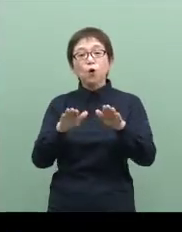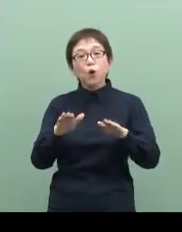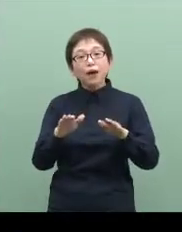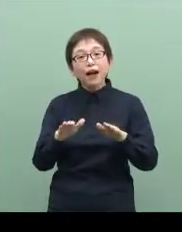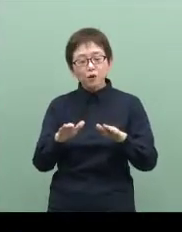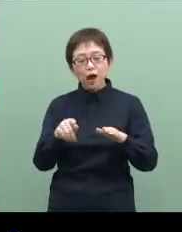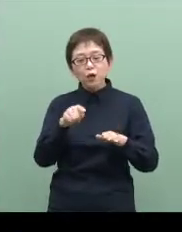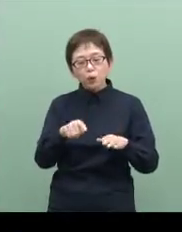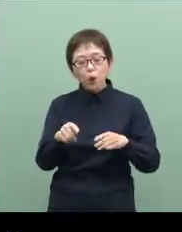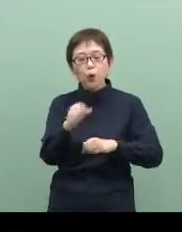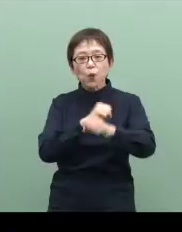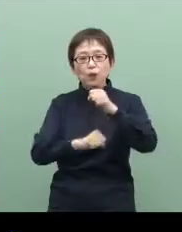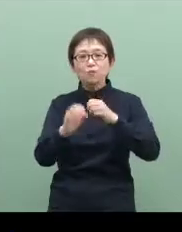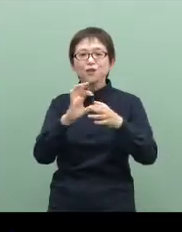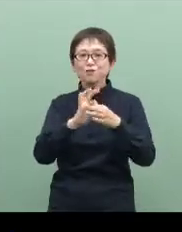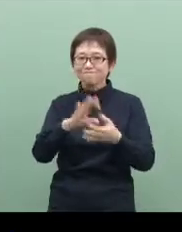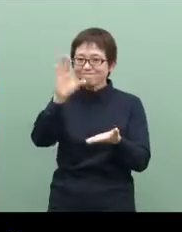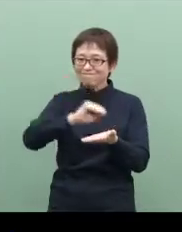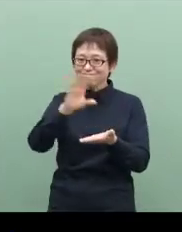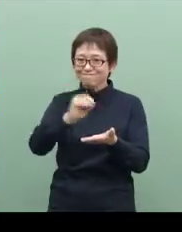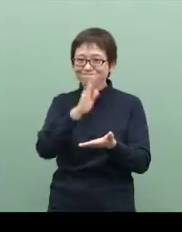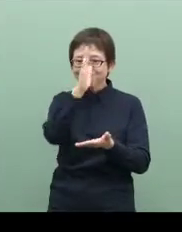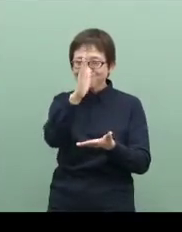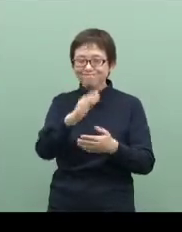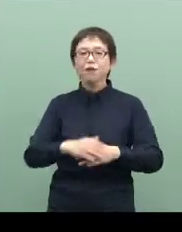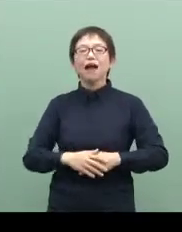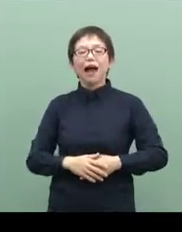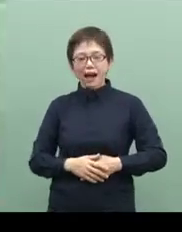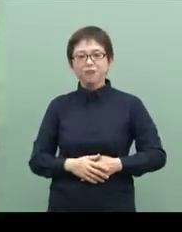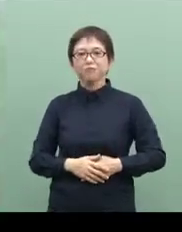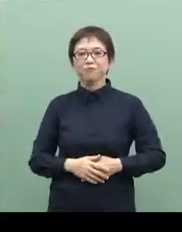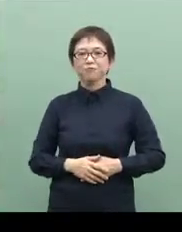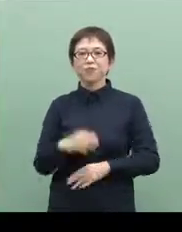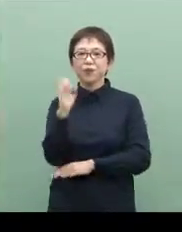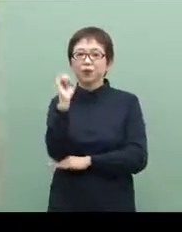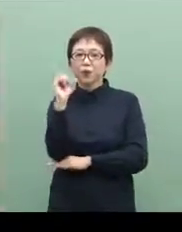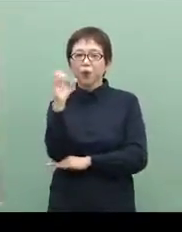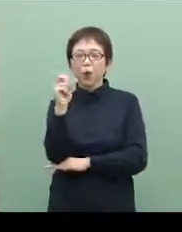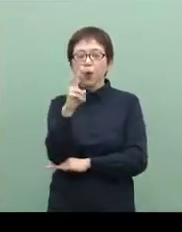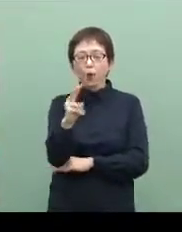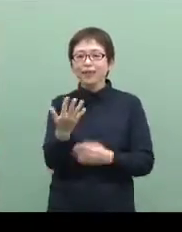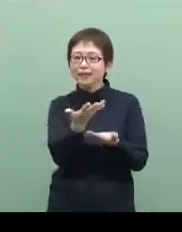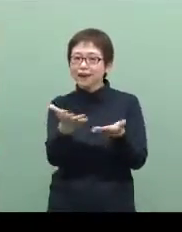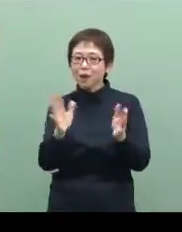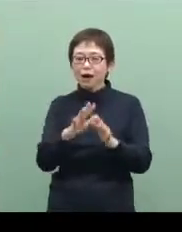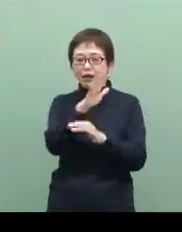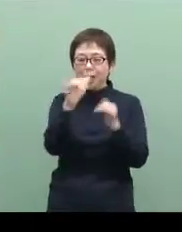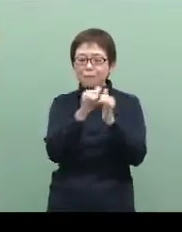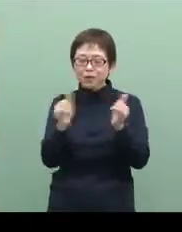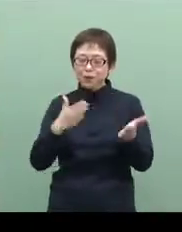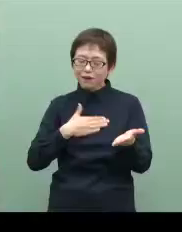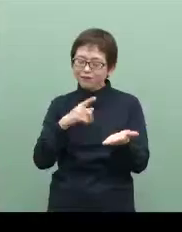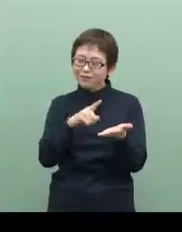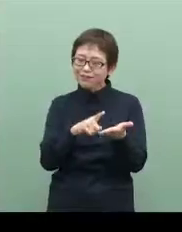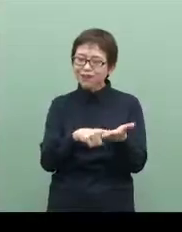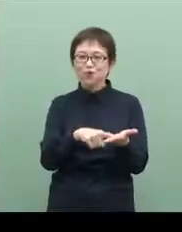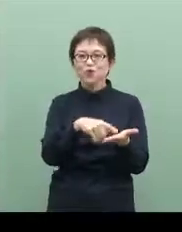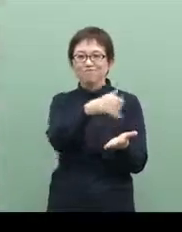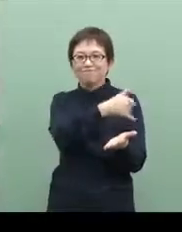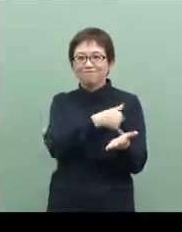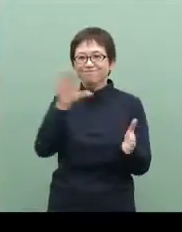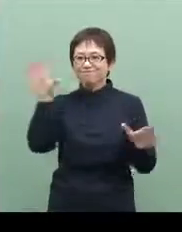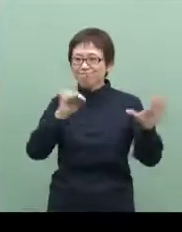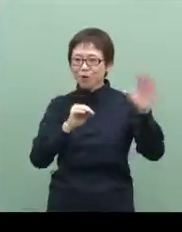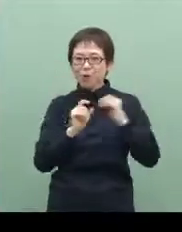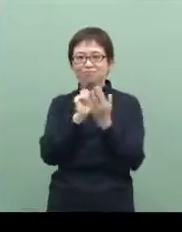リーン、それについて取材してきてくれる？ はい、喜んで。 広報二課は県民に分かりやすくかつ